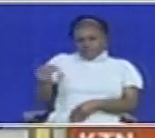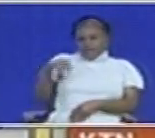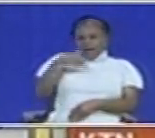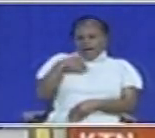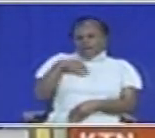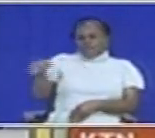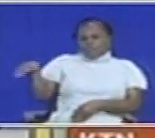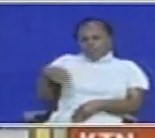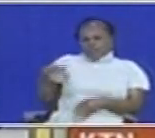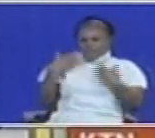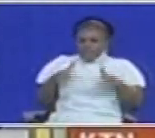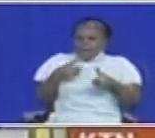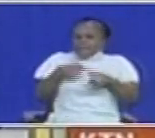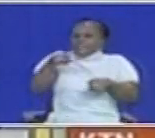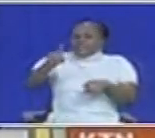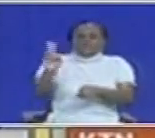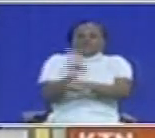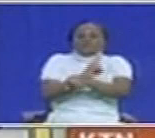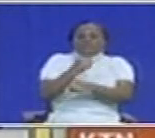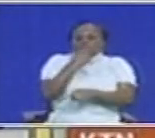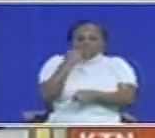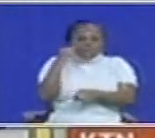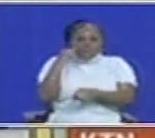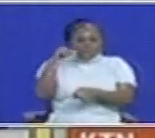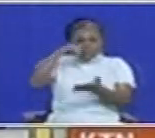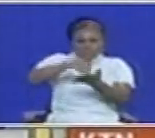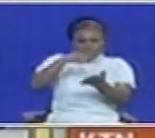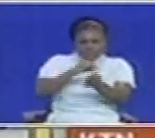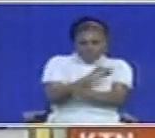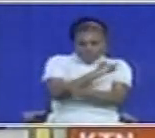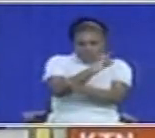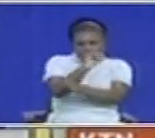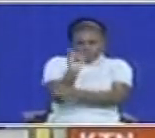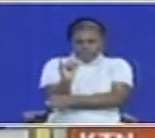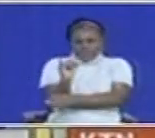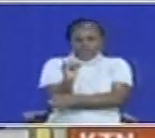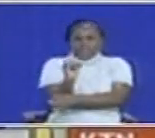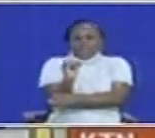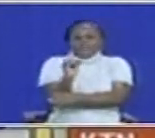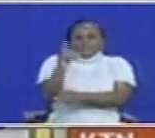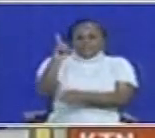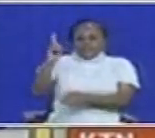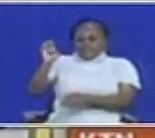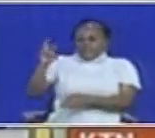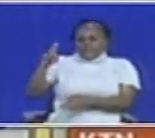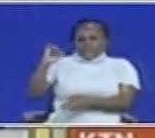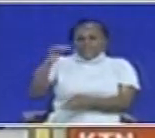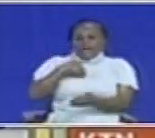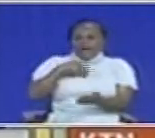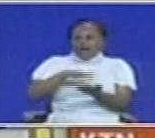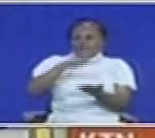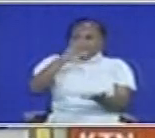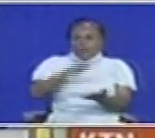wa polio, yeye hutumia mdomo wake na kujihusisha na sanaa ya uchoraji. Huyo hapa Carol Nderi na taarifa kumhusu.